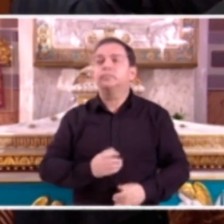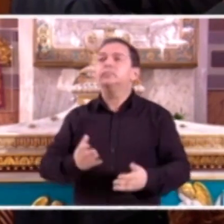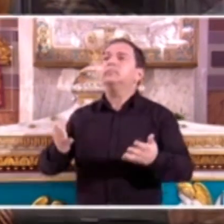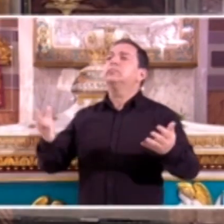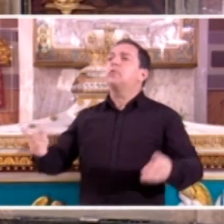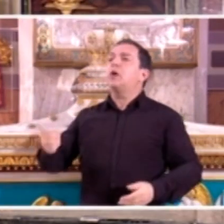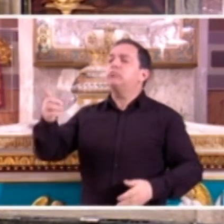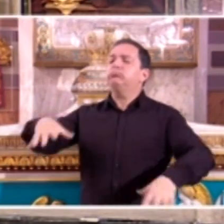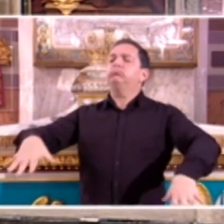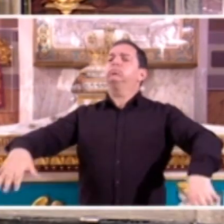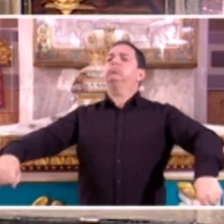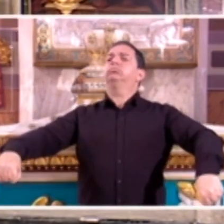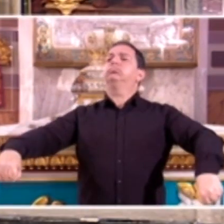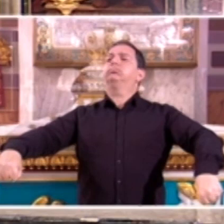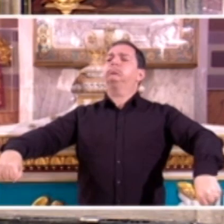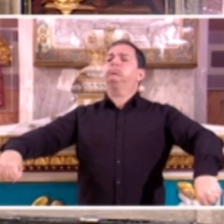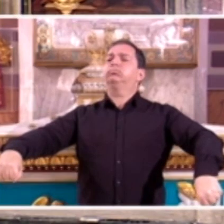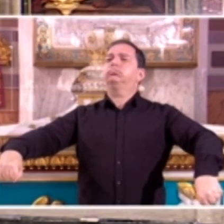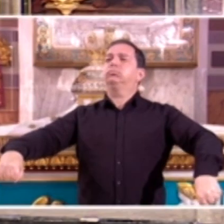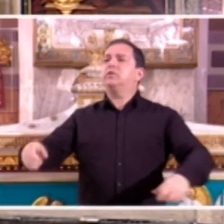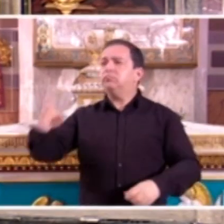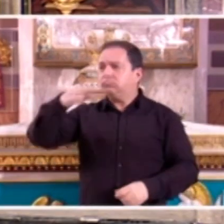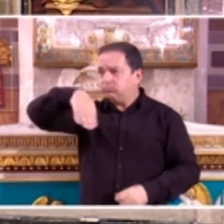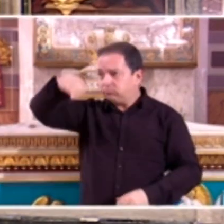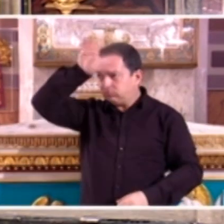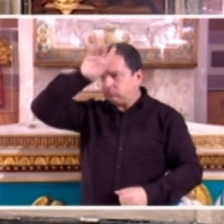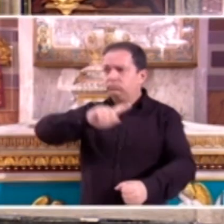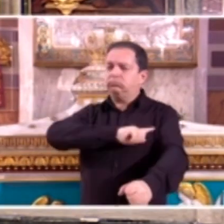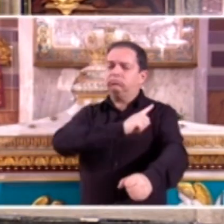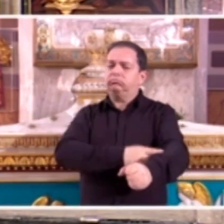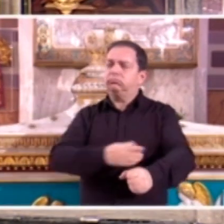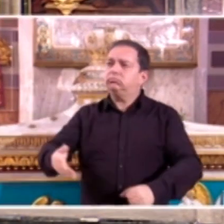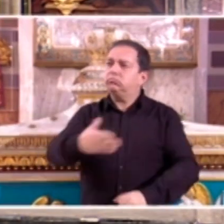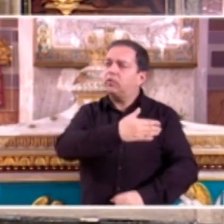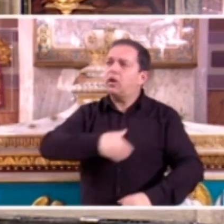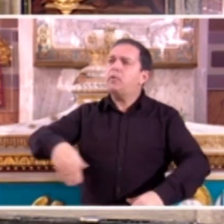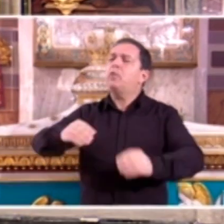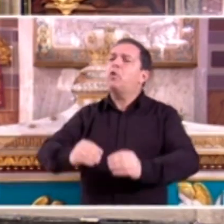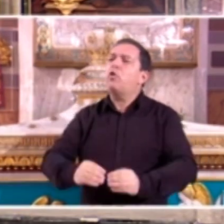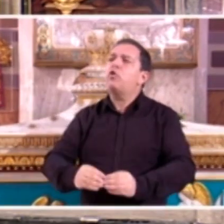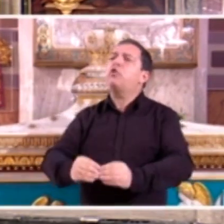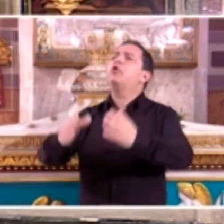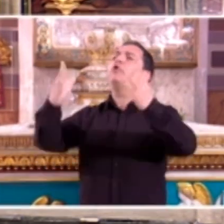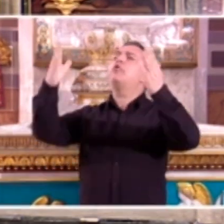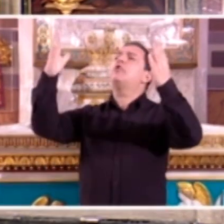Ισόν το κράτος και σου εστίν η βασιλεία και η δύναμη και η